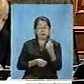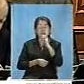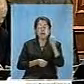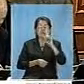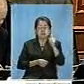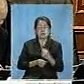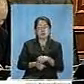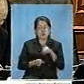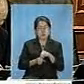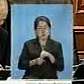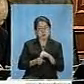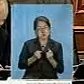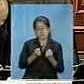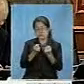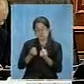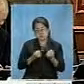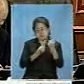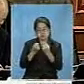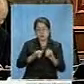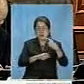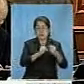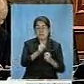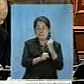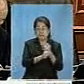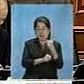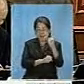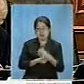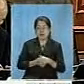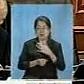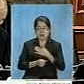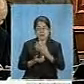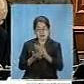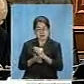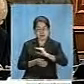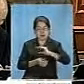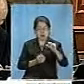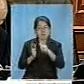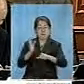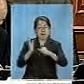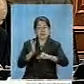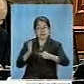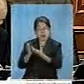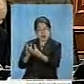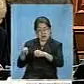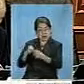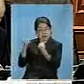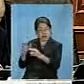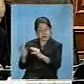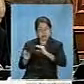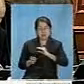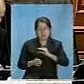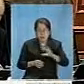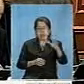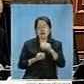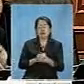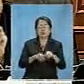าษีสรรพสามิตในจำนวน1ให้และจำนวนนั้นจะไม่เกิน100,000 บาท นั้นก็ขออนุญาตเรียนว่าก็เป็นเงินของเขานะครับแล้ว